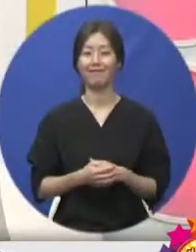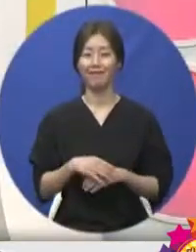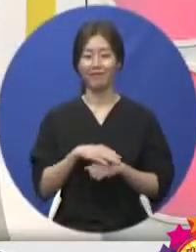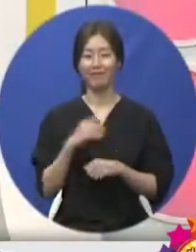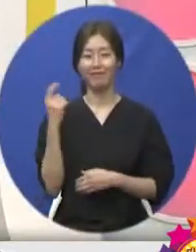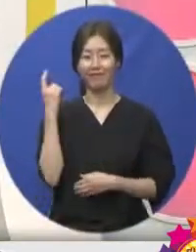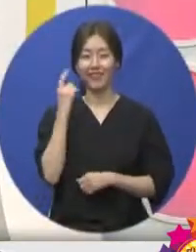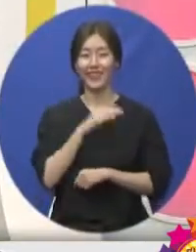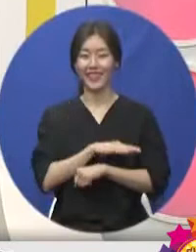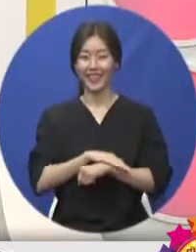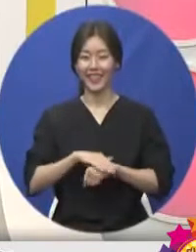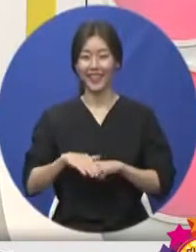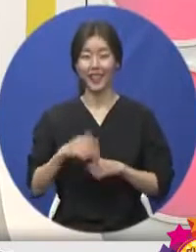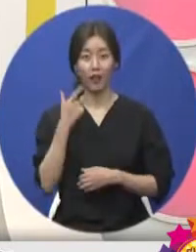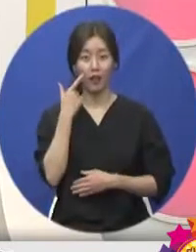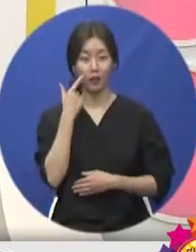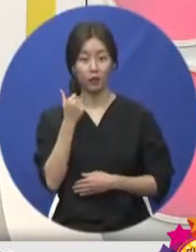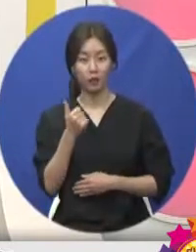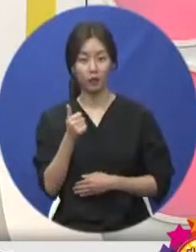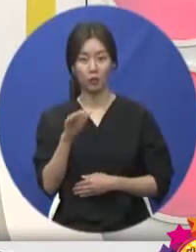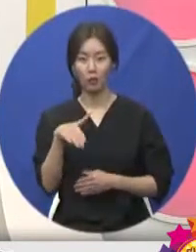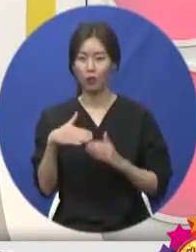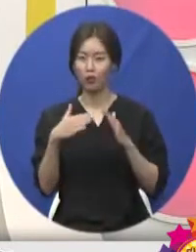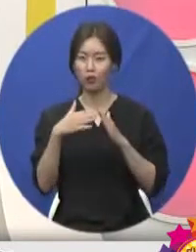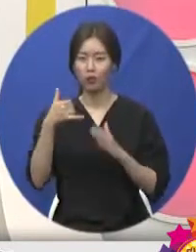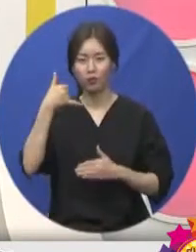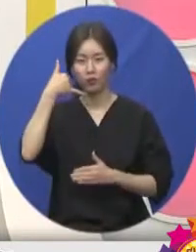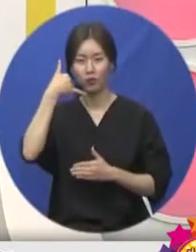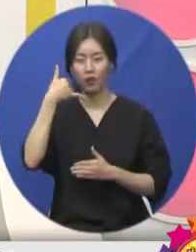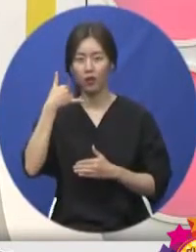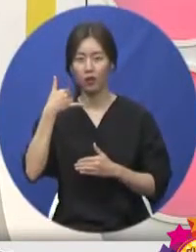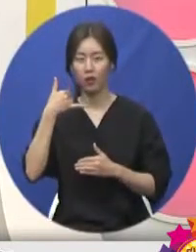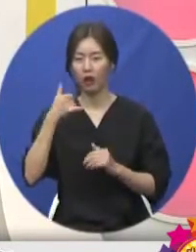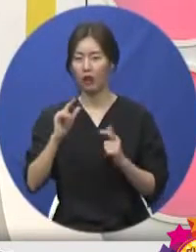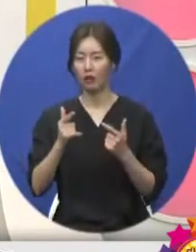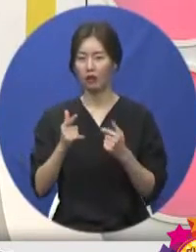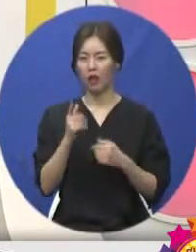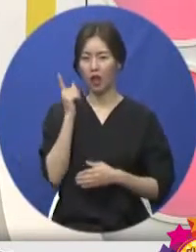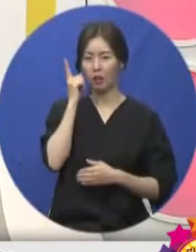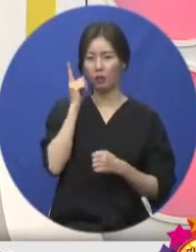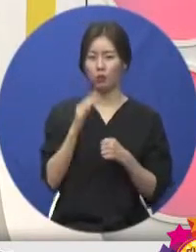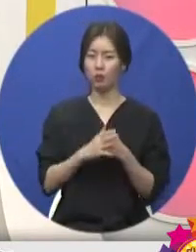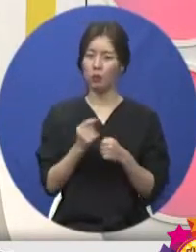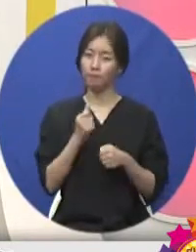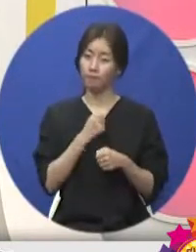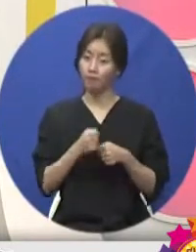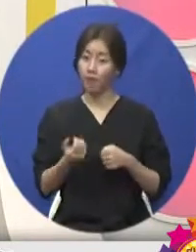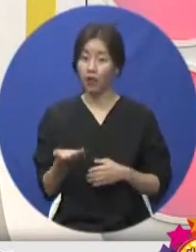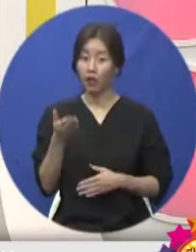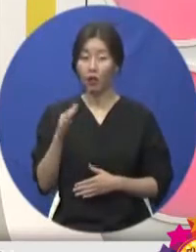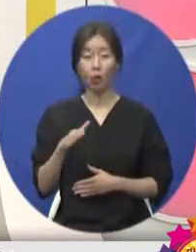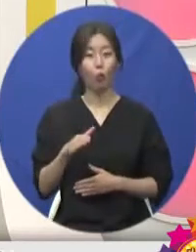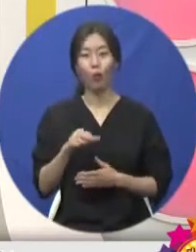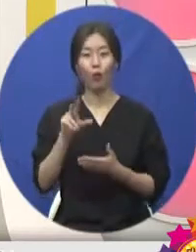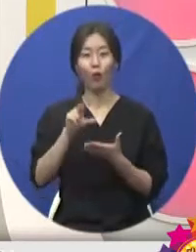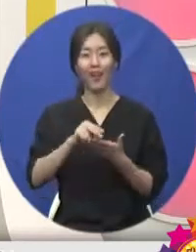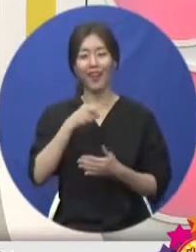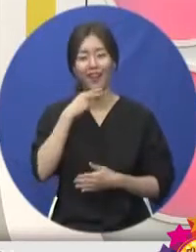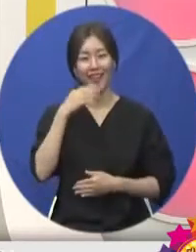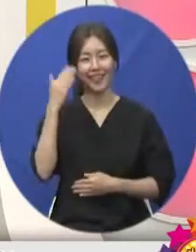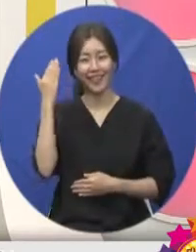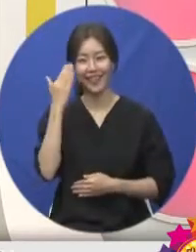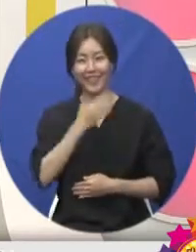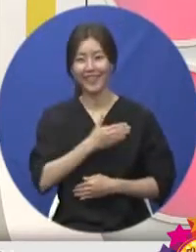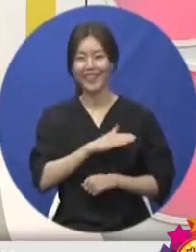잘 들었습니다. 아버님이 유선으로 전화 안 오고 휴대폰으로 예. 전화 와서 예. 살짝 좀 어떡하지 하셨는데 전혀 손색